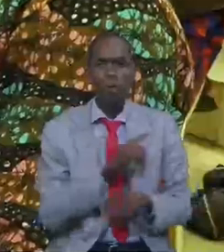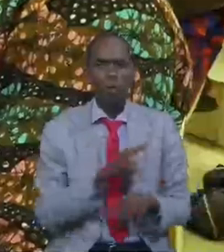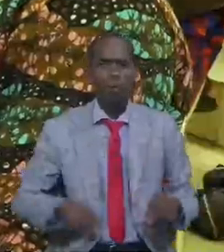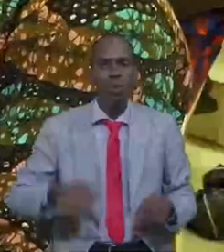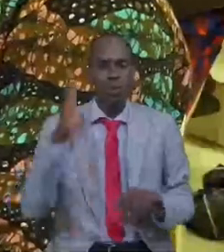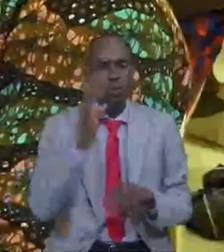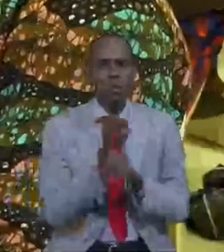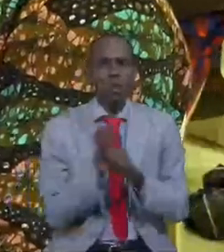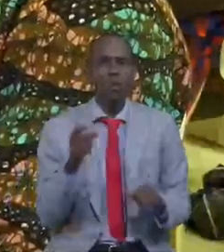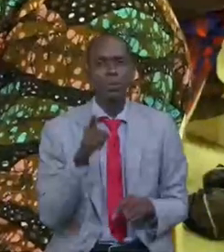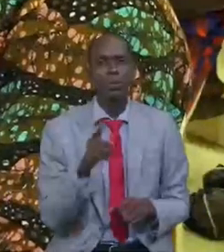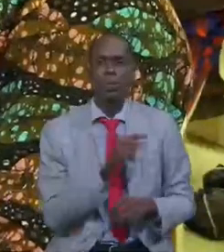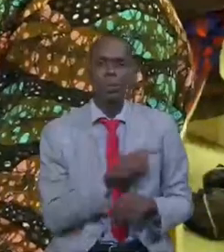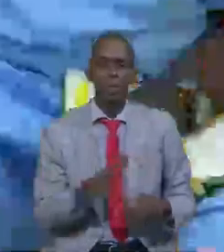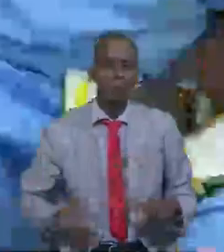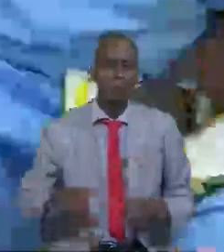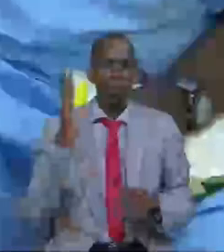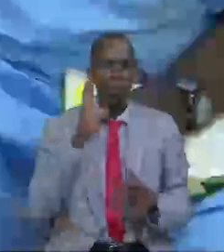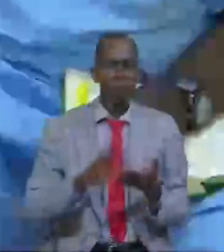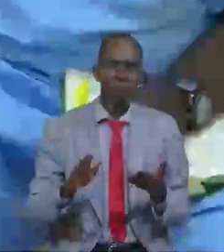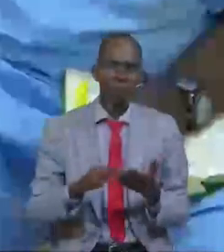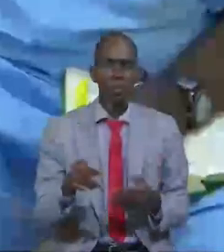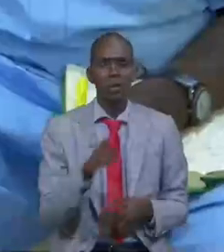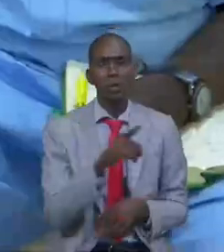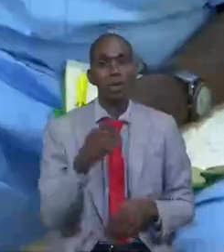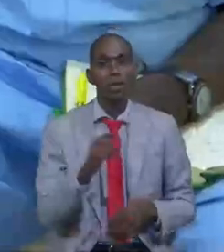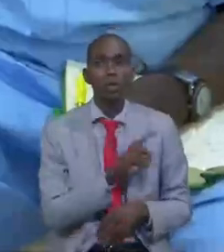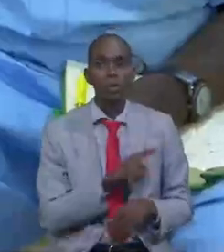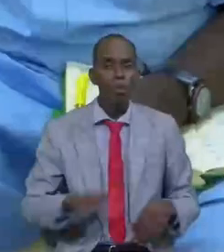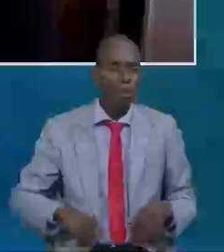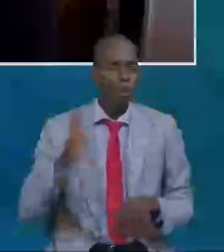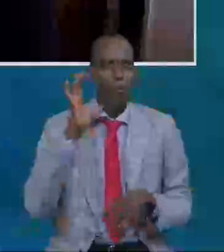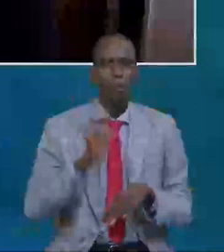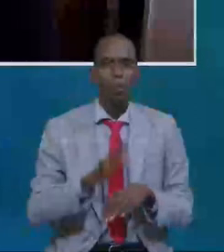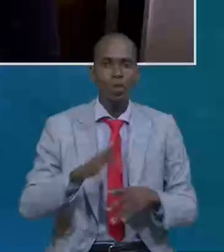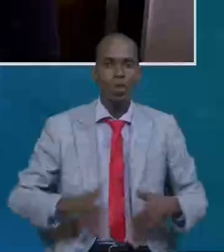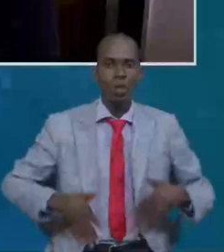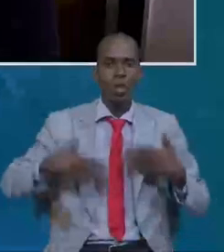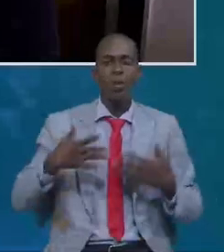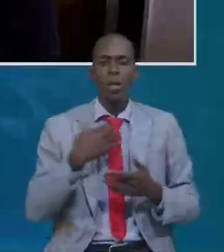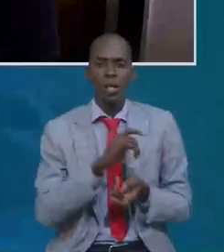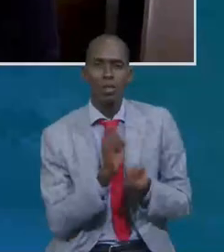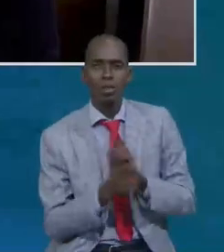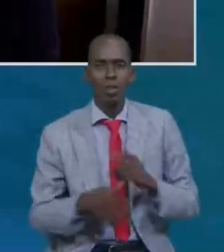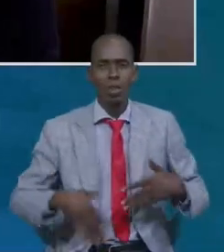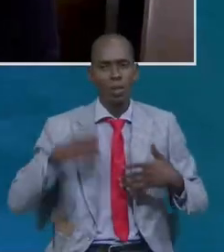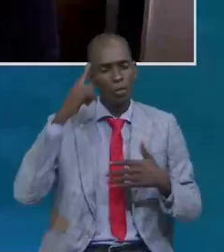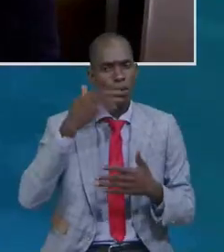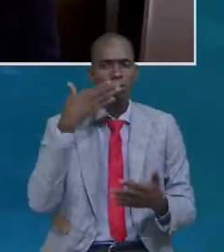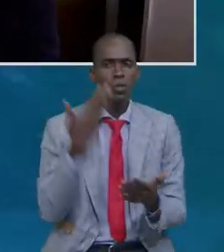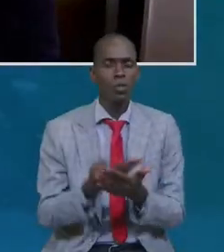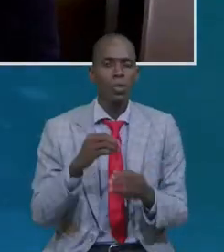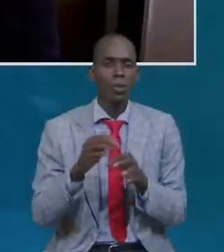va te pardonner. Le Seigneur va changer ta vie pour le mieux au nom de Jésus.